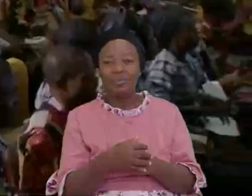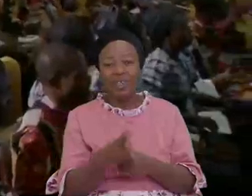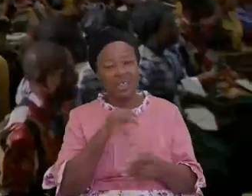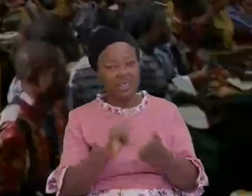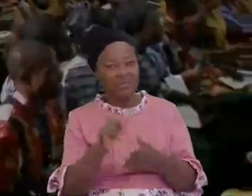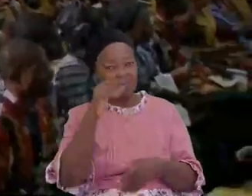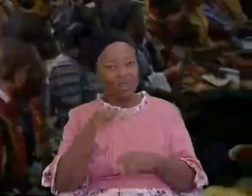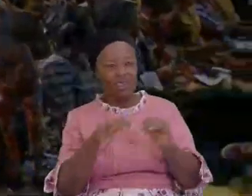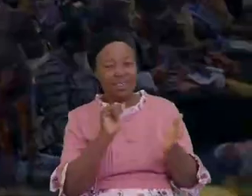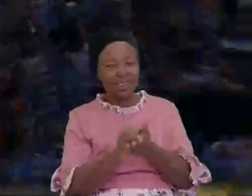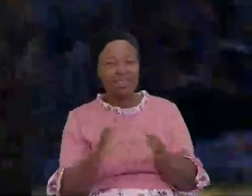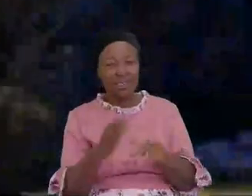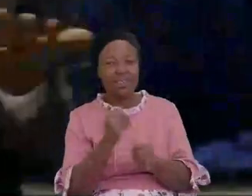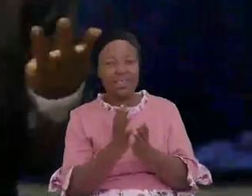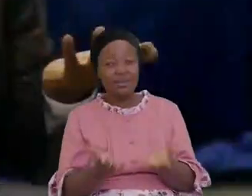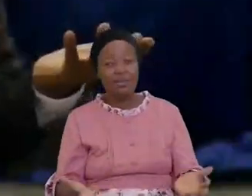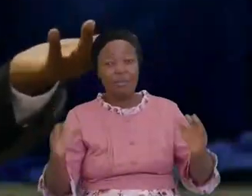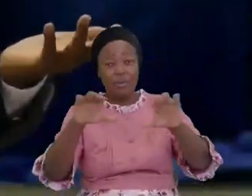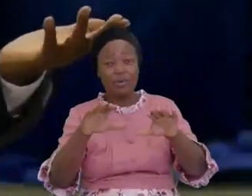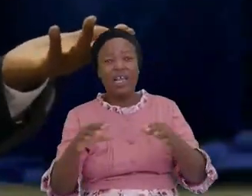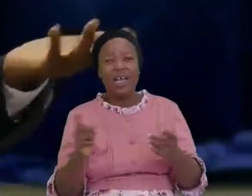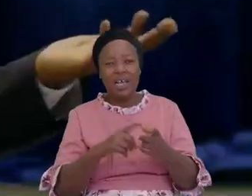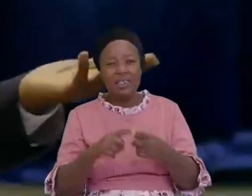Et la femme l'a fait.